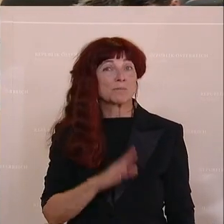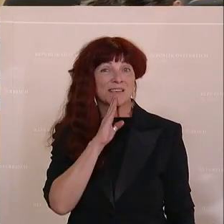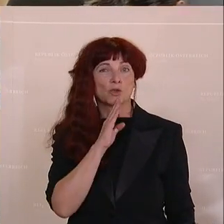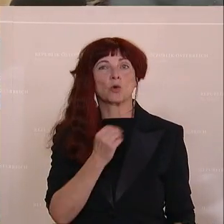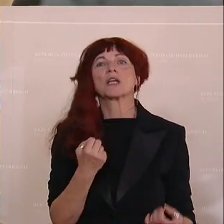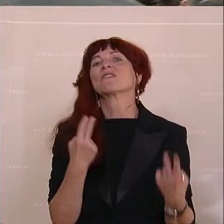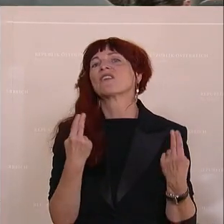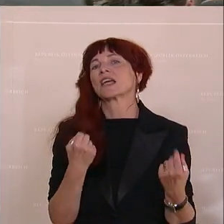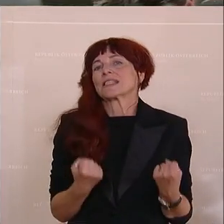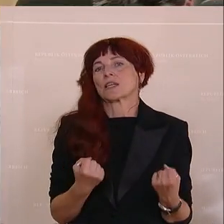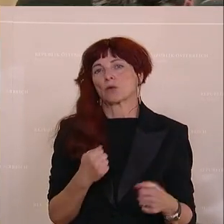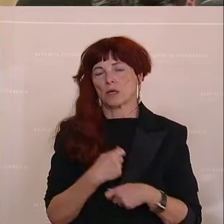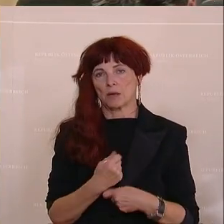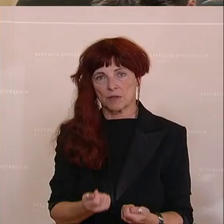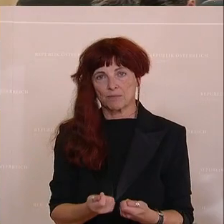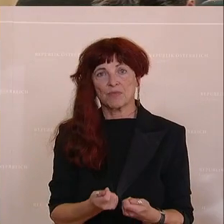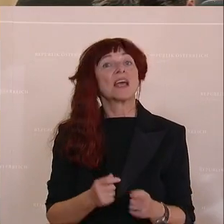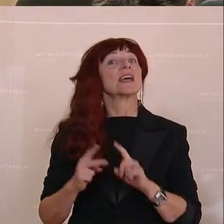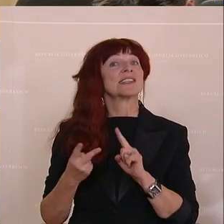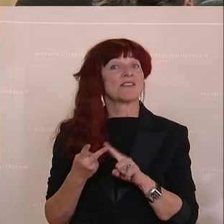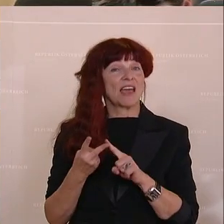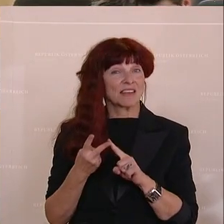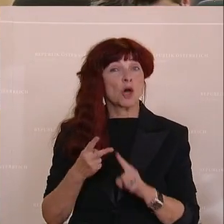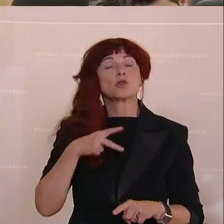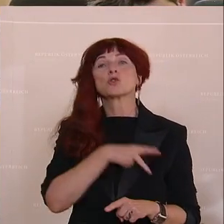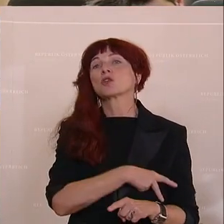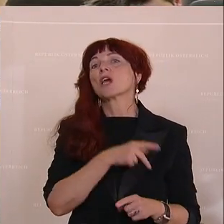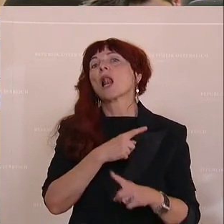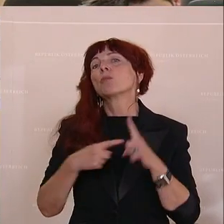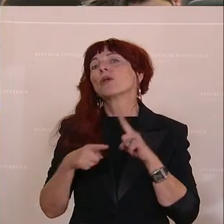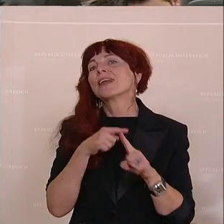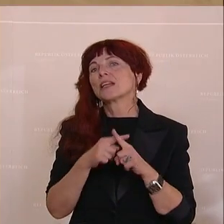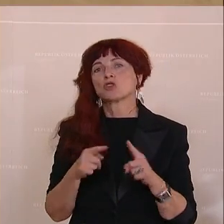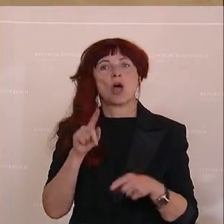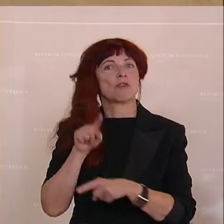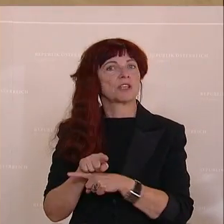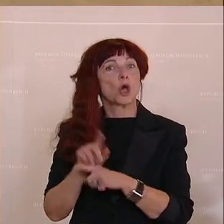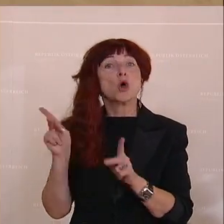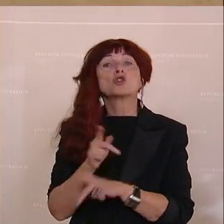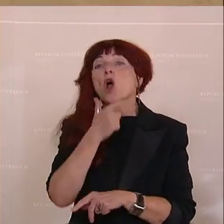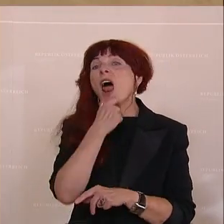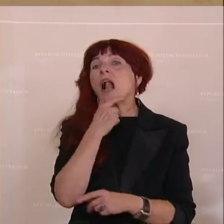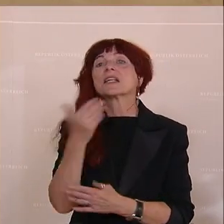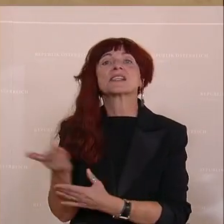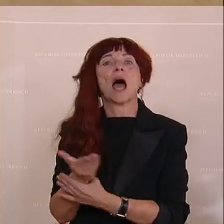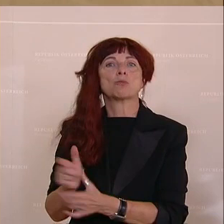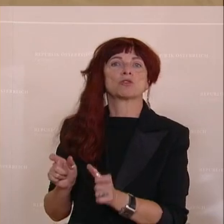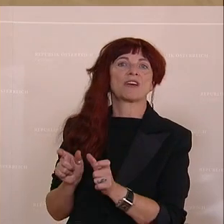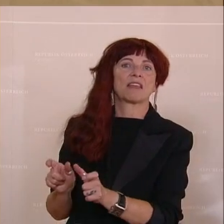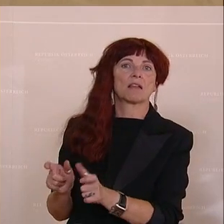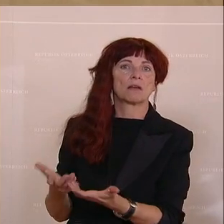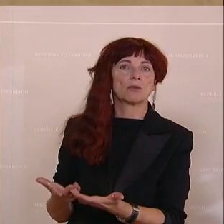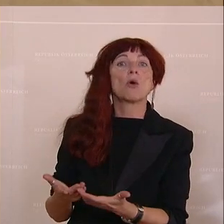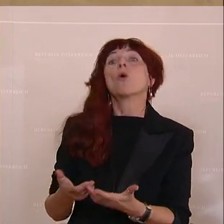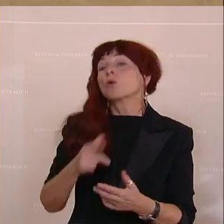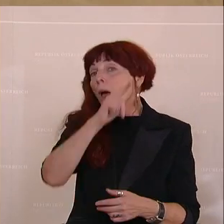Der zweite Auftrag ist, dass wir einen sozialpolitischen Auftrag haben. Nämlich die Verhinderung von Altersarmut und den Menschen ein Altern in Würde gerade